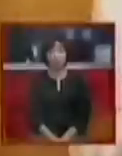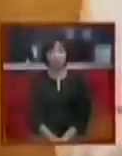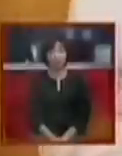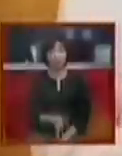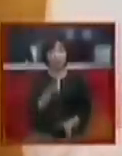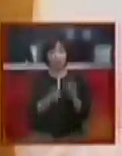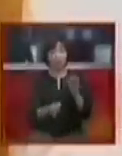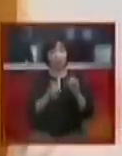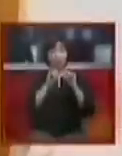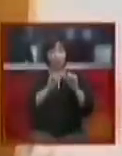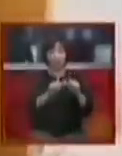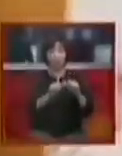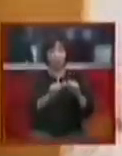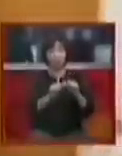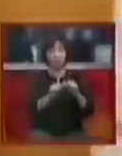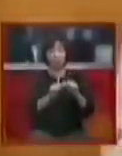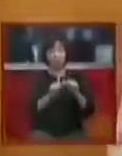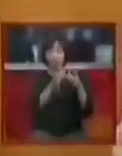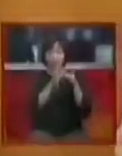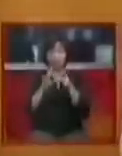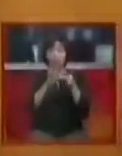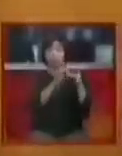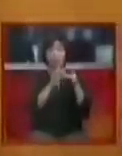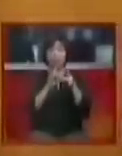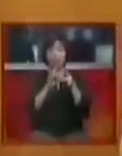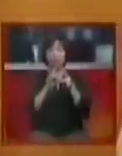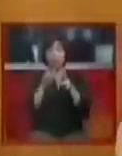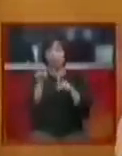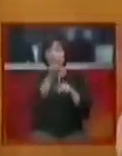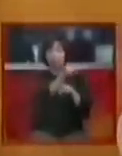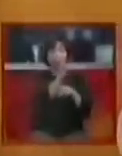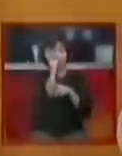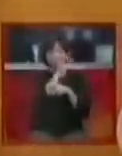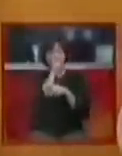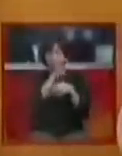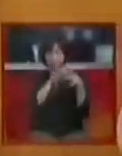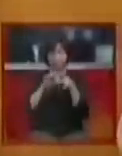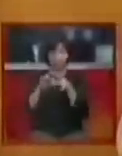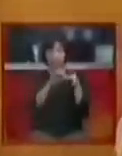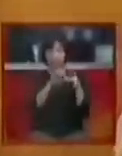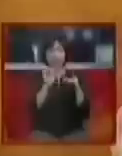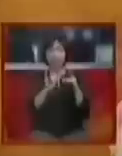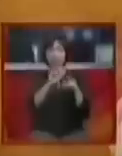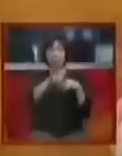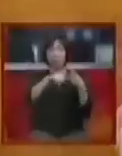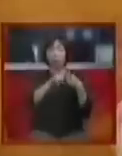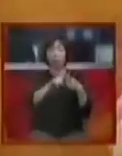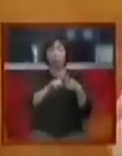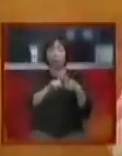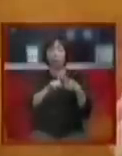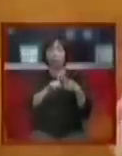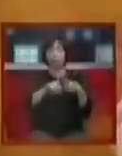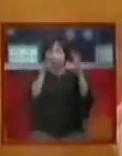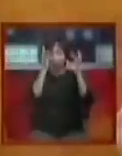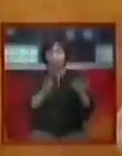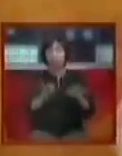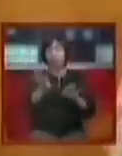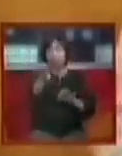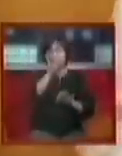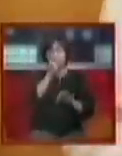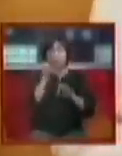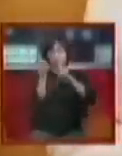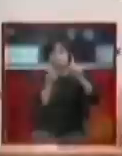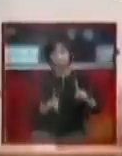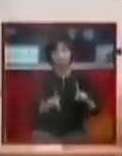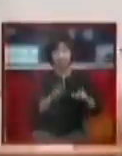Kung patuloy na magkakaisa ang sambayan ng Pilipino gaya ng ipinamalas nating hirangin ang Puerto Princesa Underground River